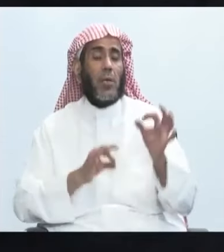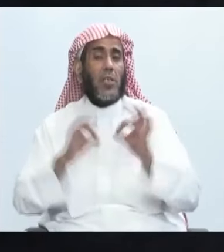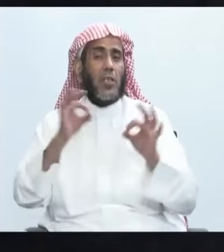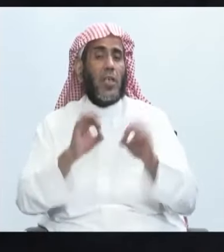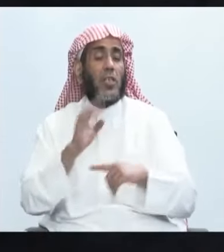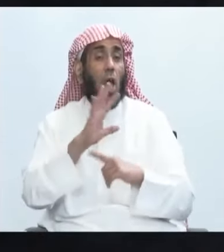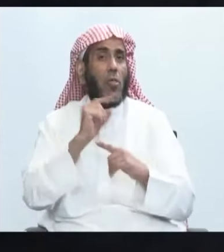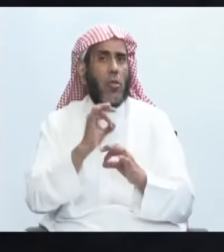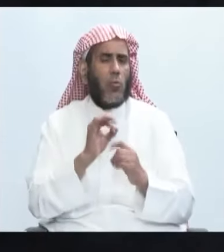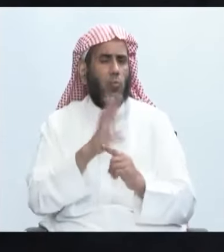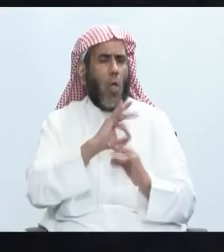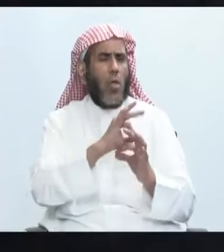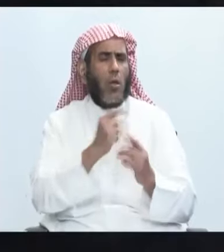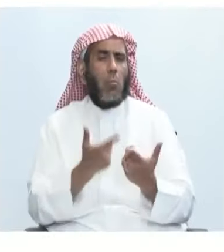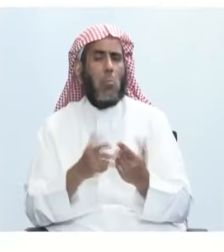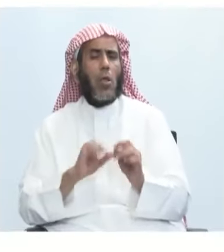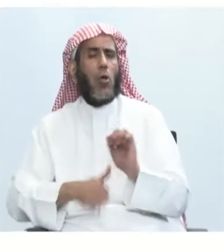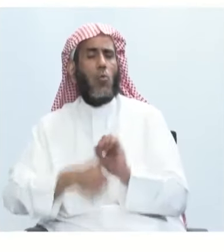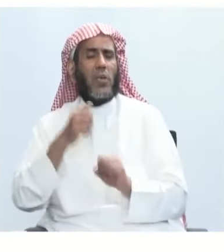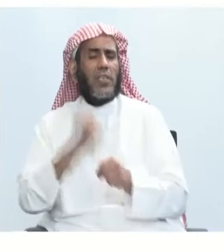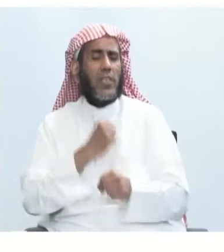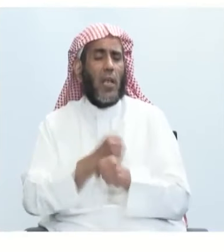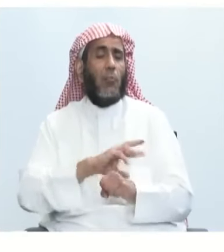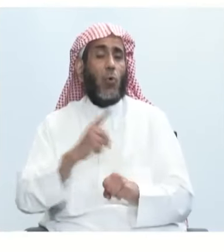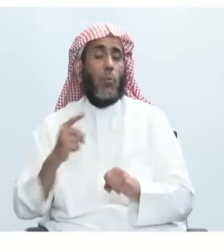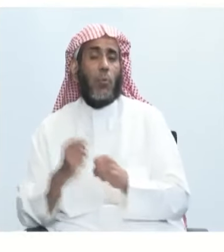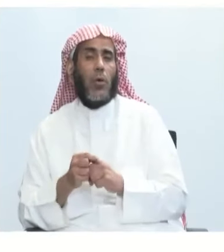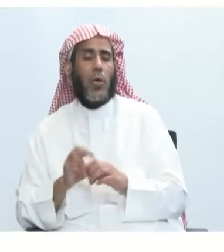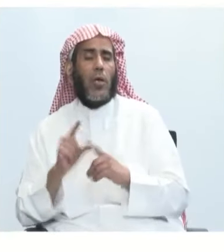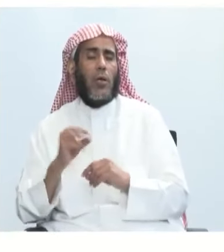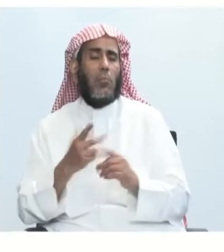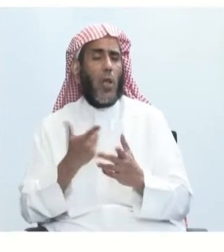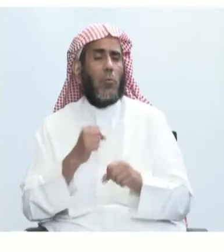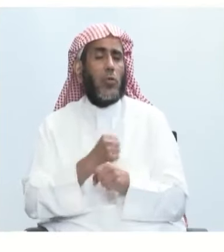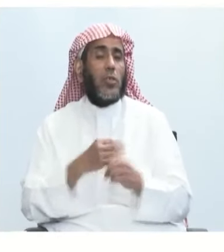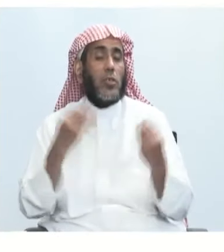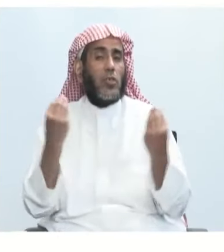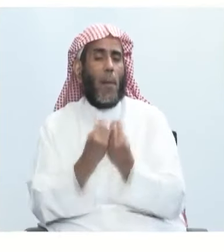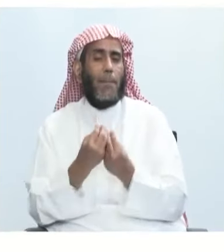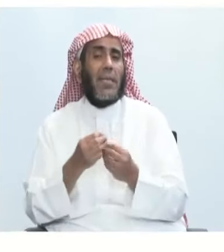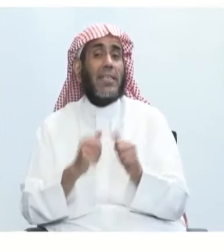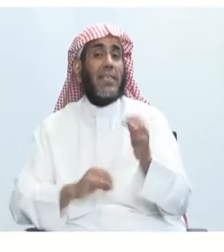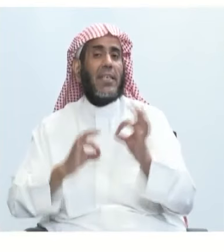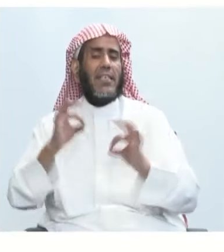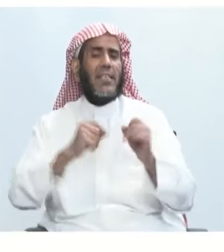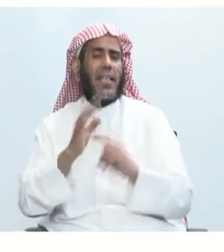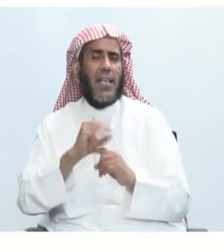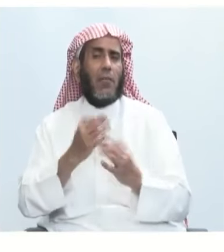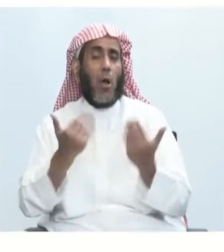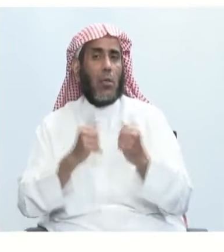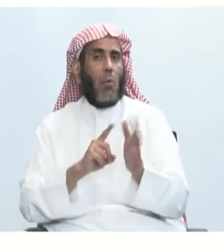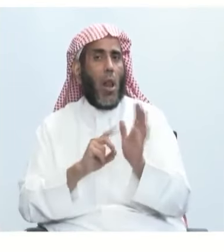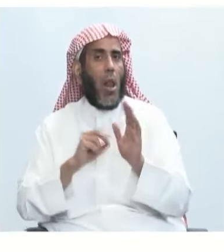للتاثير هنا استراتيجيه التاثير متى يمكن استخدام كل منهما او كل منها متى يمكنك الجمع استراتيجيه التاثير قدم